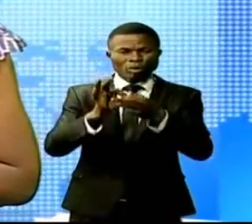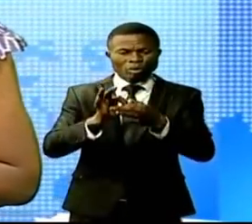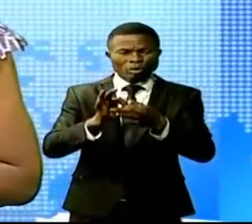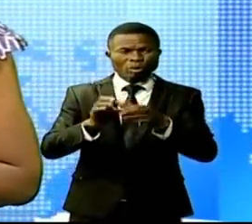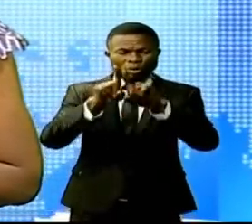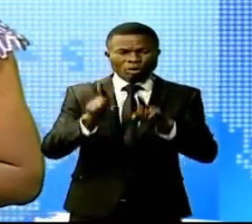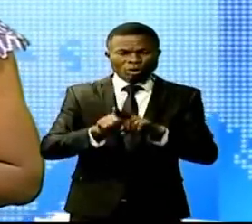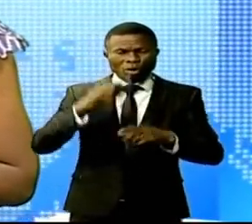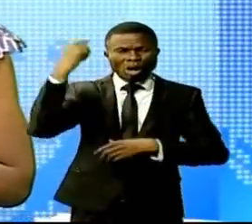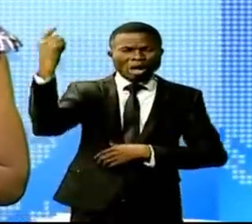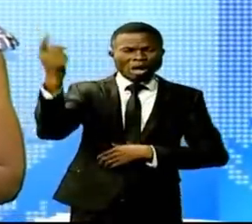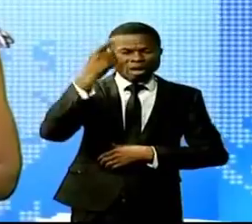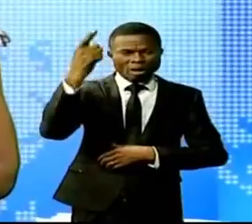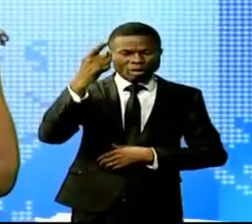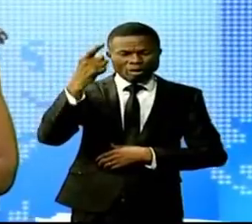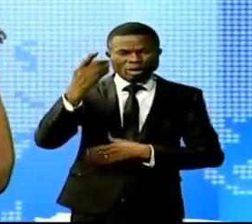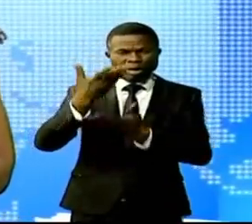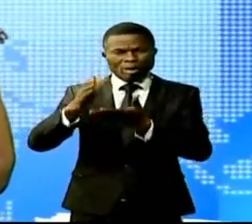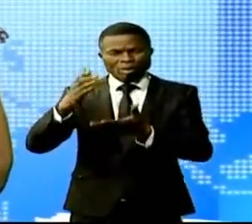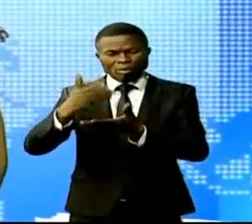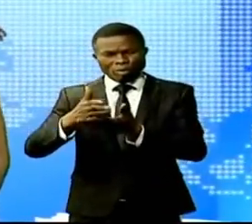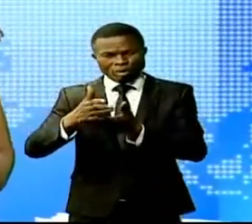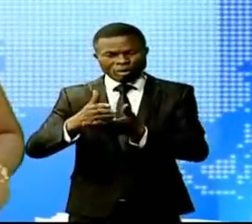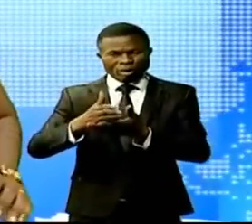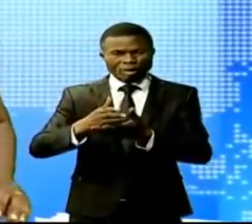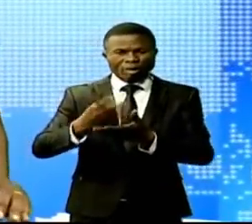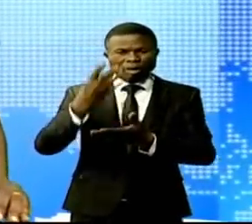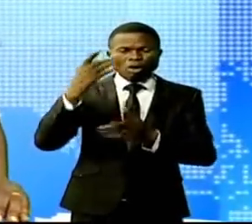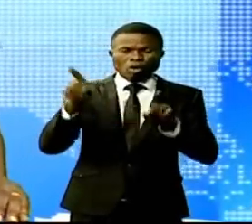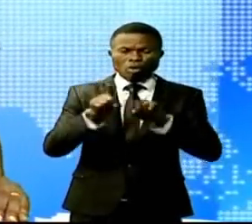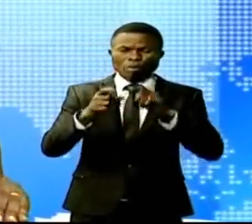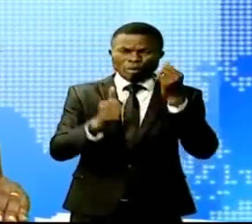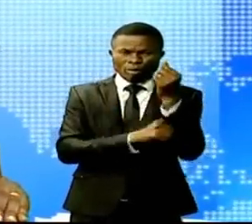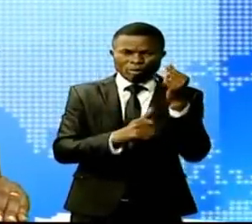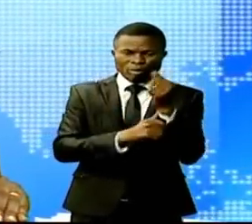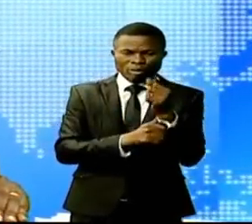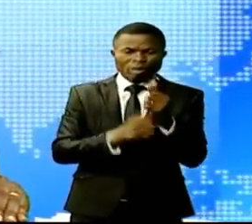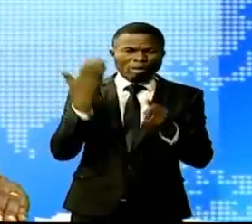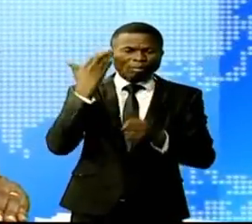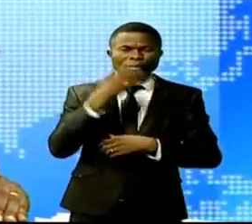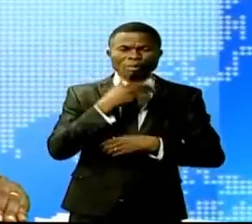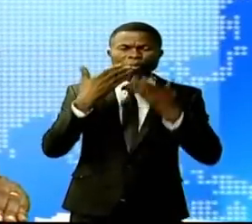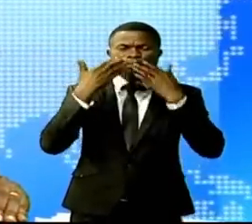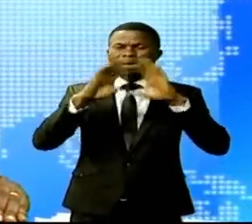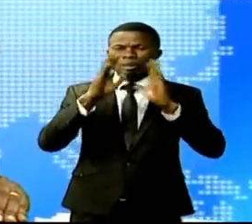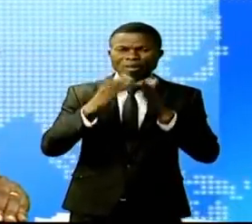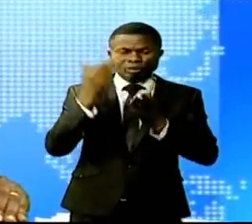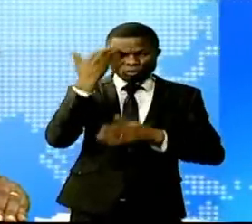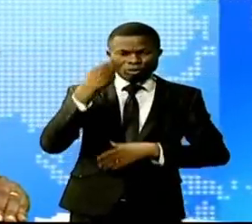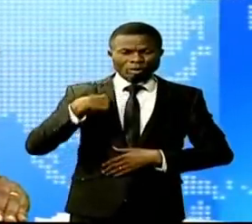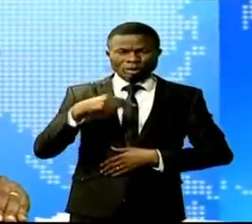et l'humanité que nous partageons en tant qu'êtres humains. Mesdames, Messieurs, merci infiniment de nous